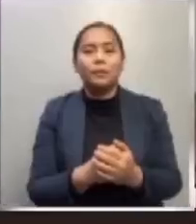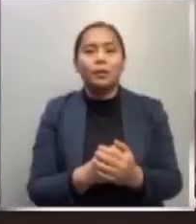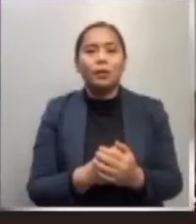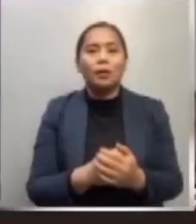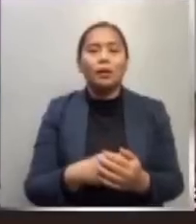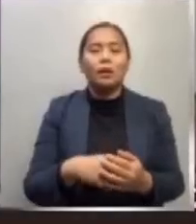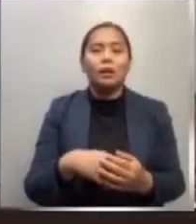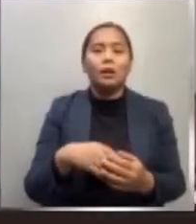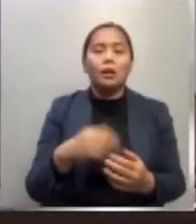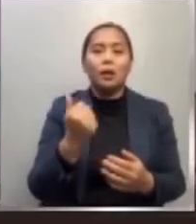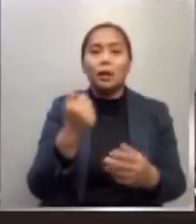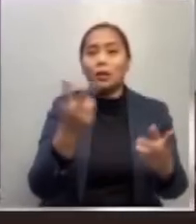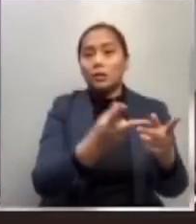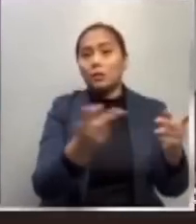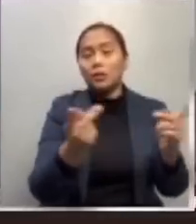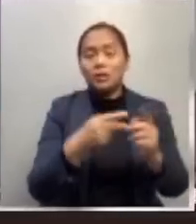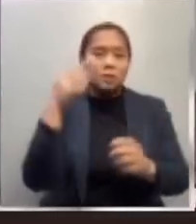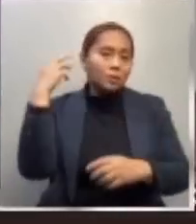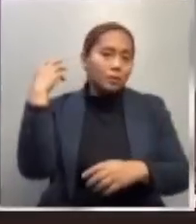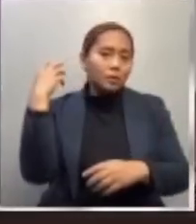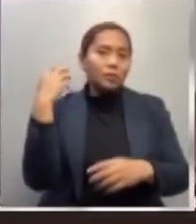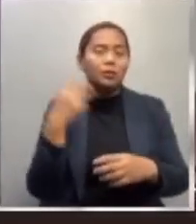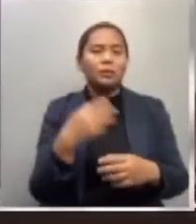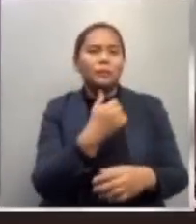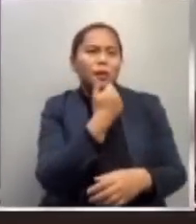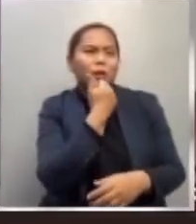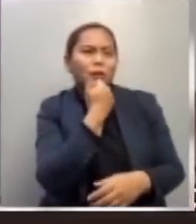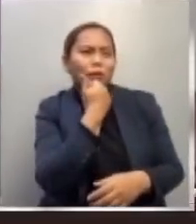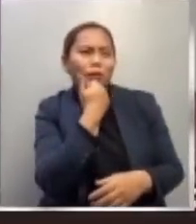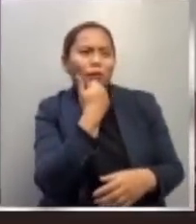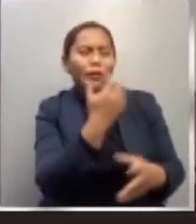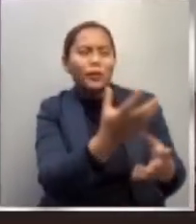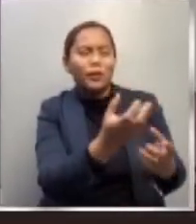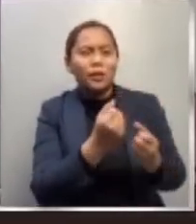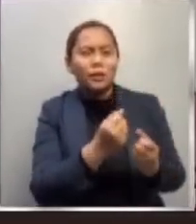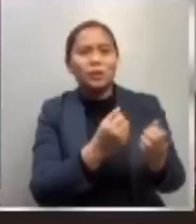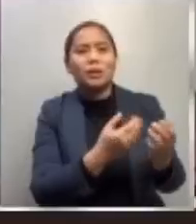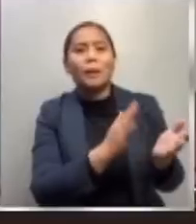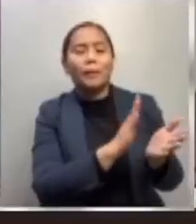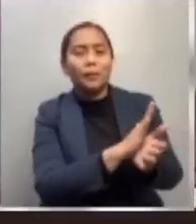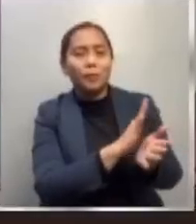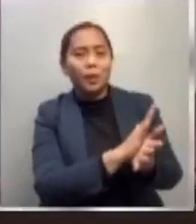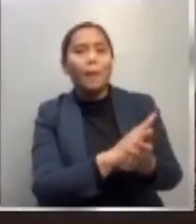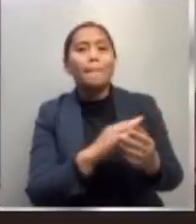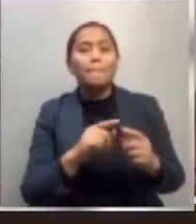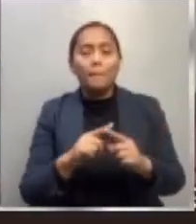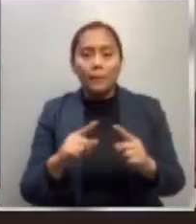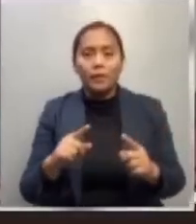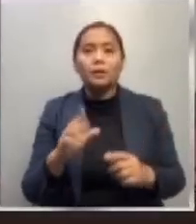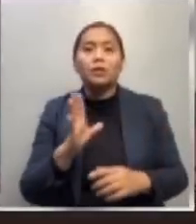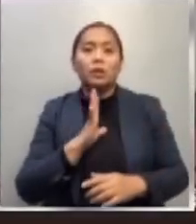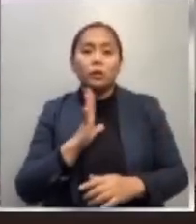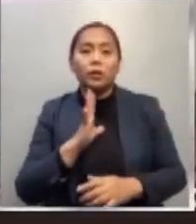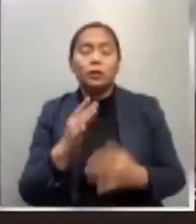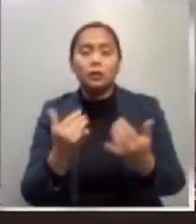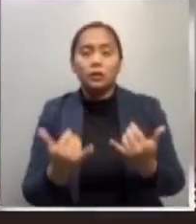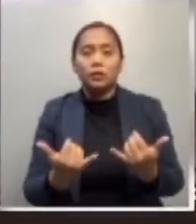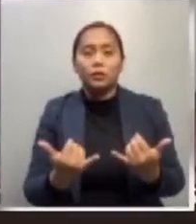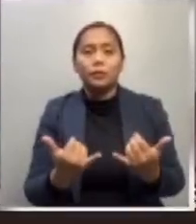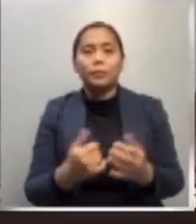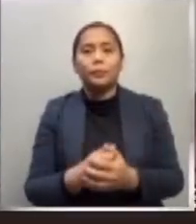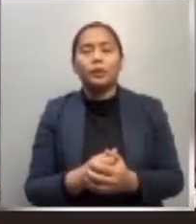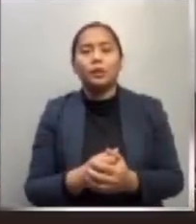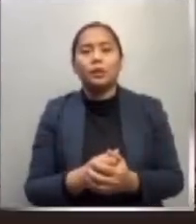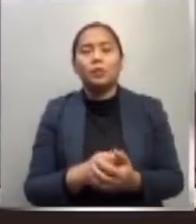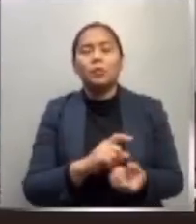pero naayos na raw ito. Sa bukid noon, putol-putol ang kuryente pero tiniyak ng Department of Energy na magdadivert ito ng kuryente